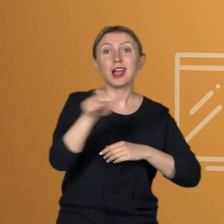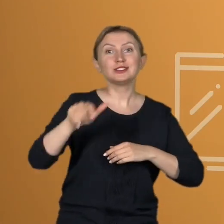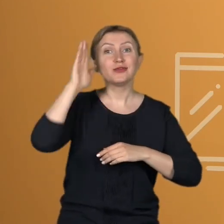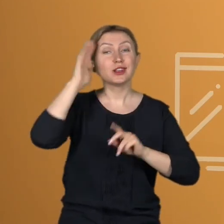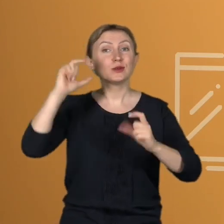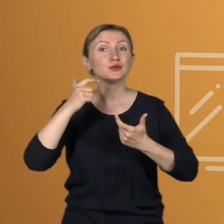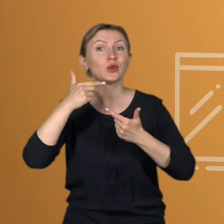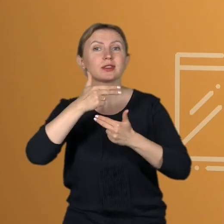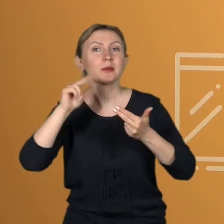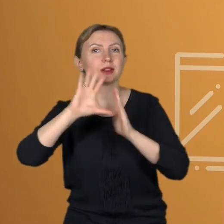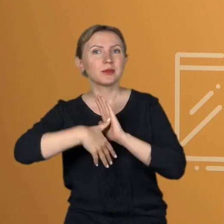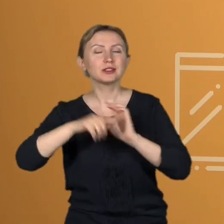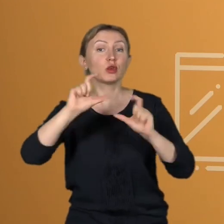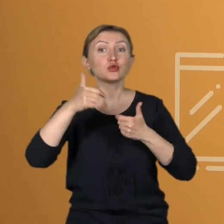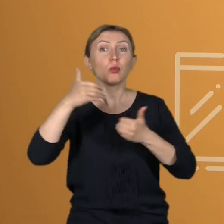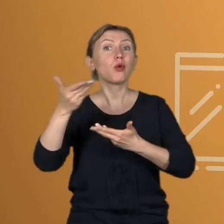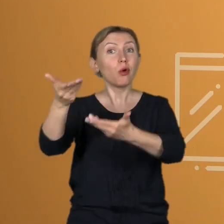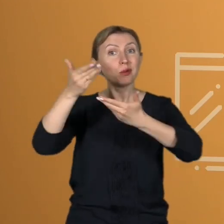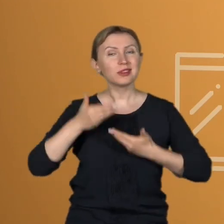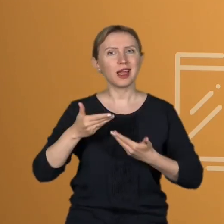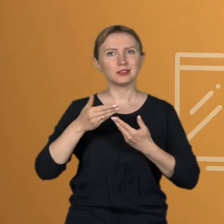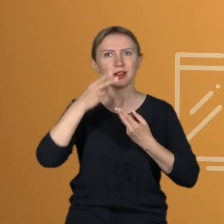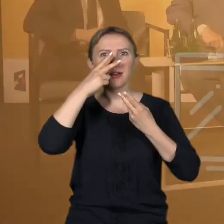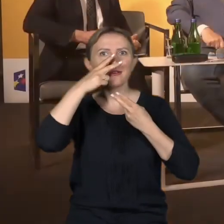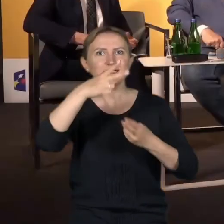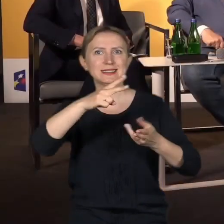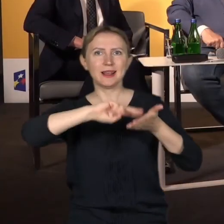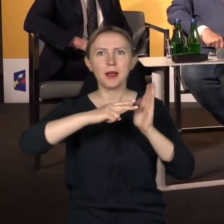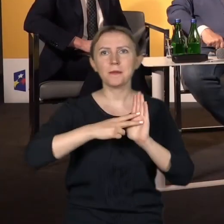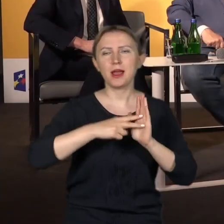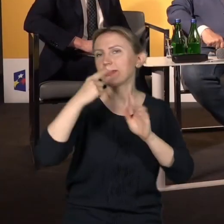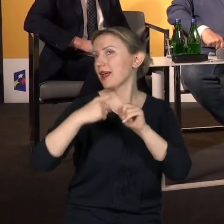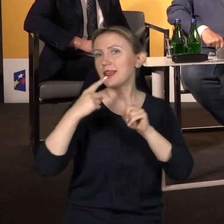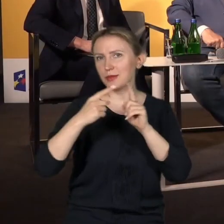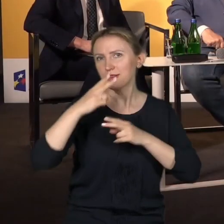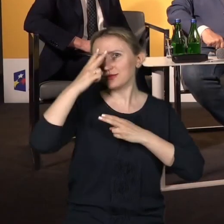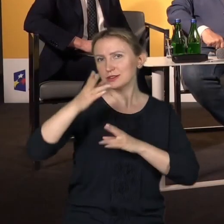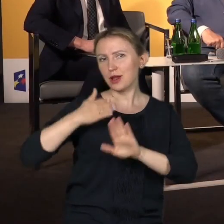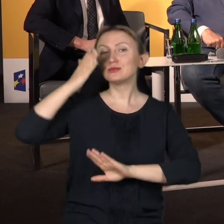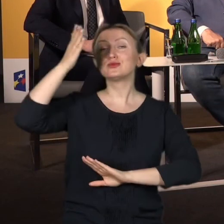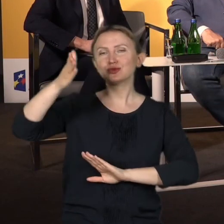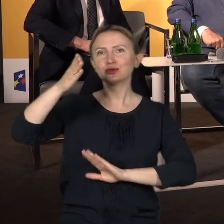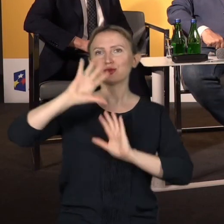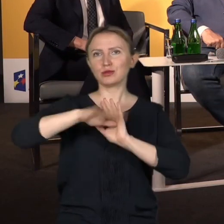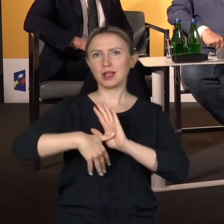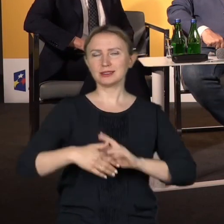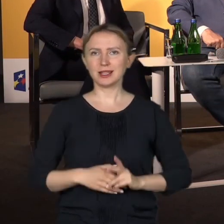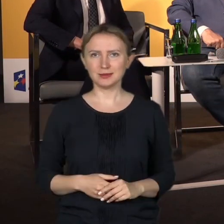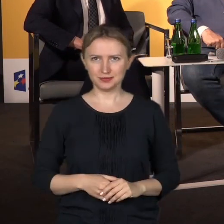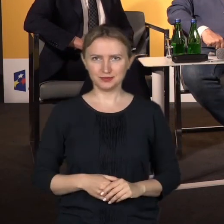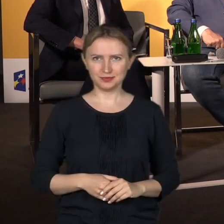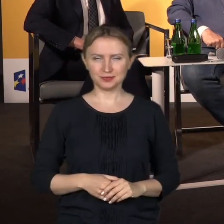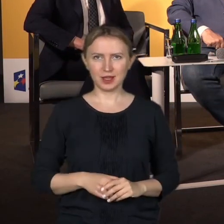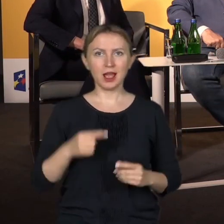co mieszkańcy potrafią wnieść jako pewną wizję, jako elementy tej wizji do przyszłości miasta.